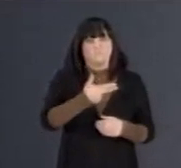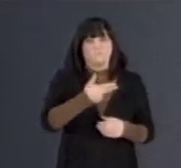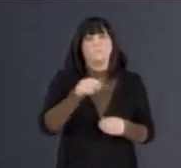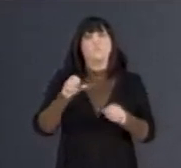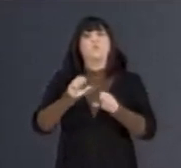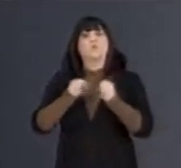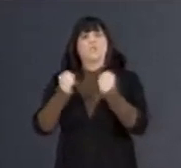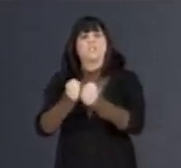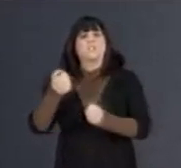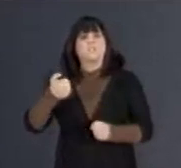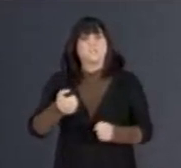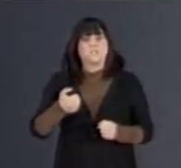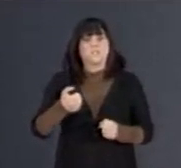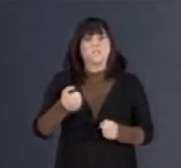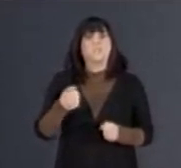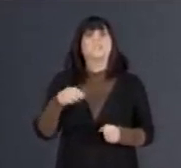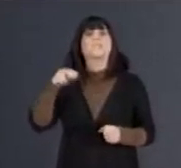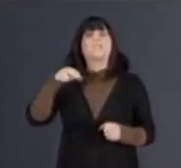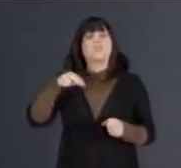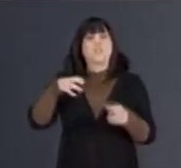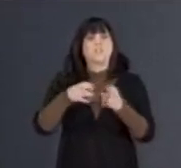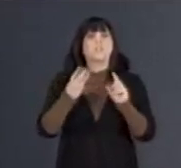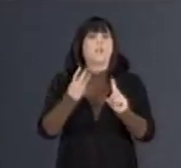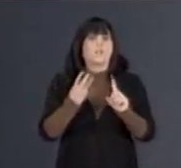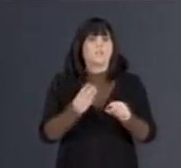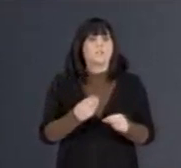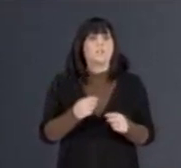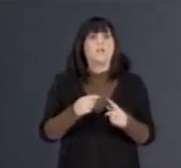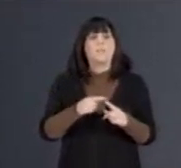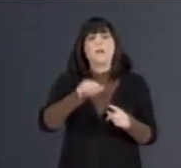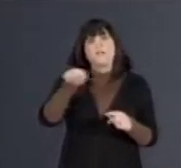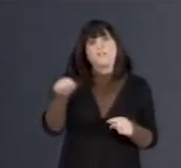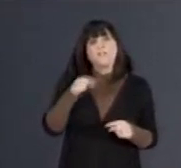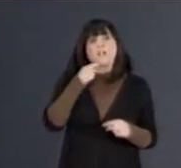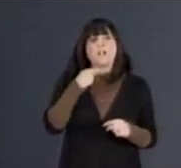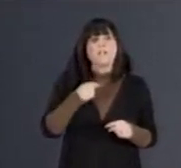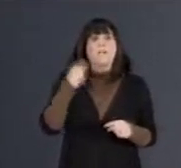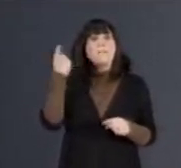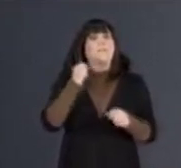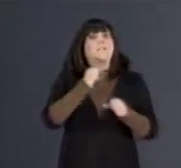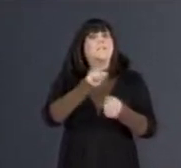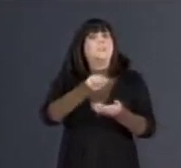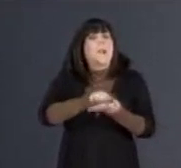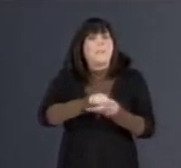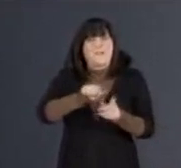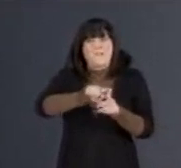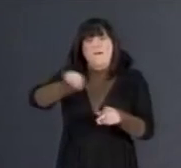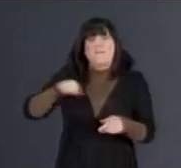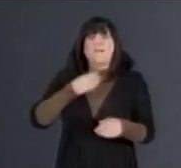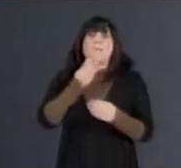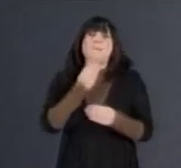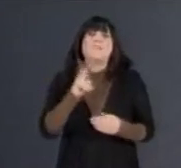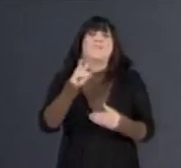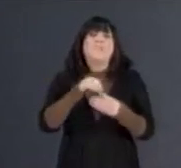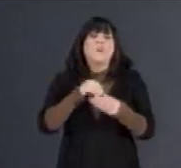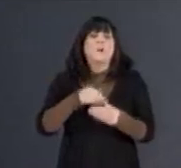xeħn, u sħabjanna social syndrome 13 ikluz barrożu. Issa jinn rappella il-min jaqbel maħna bħala liberali, biex jivwotaw li